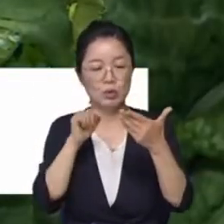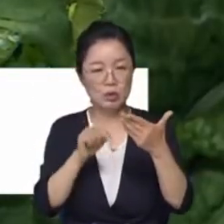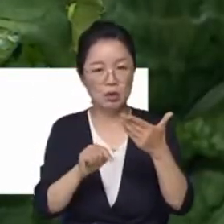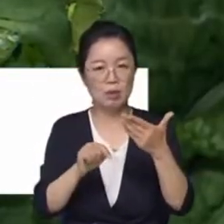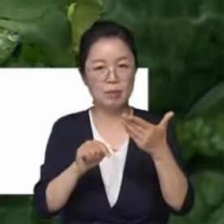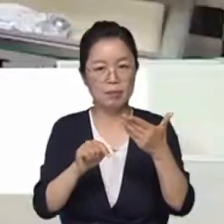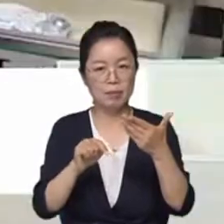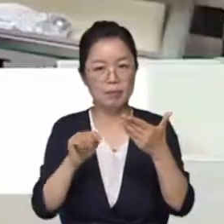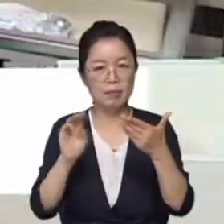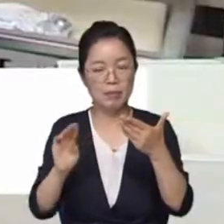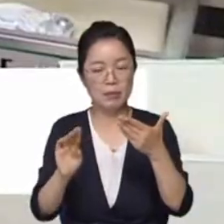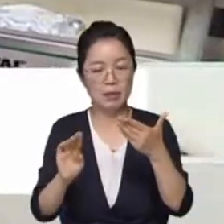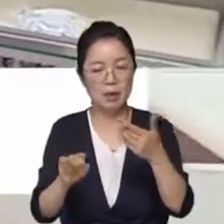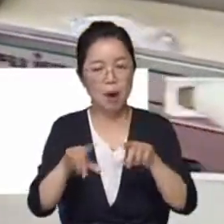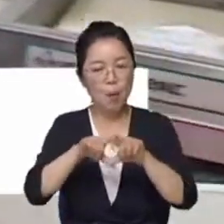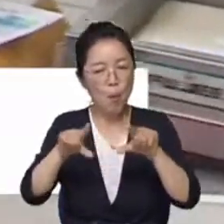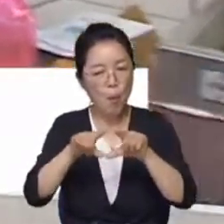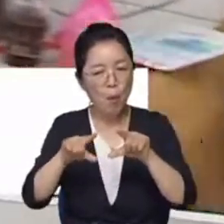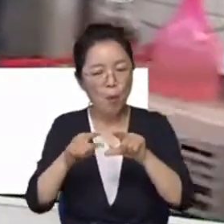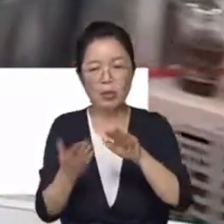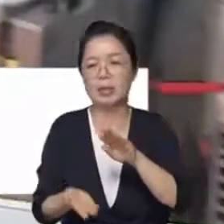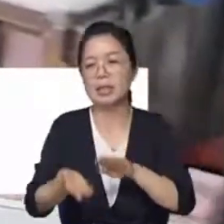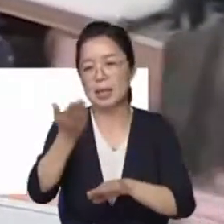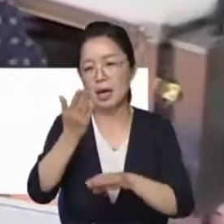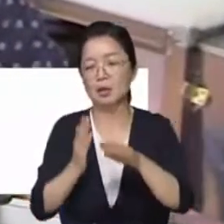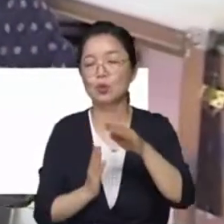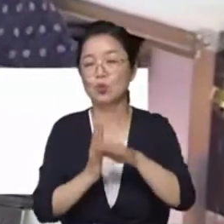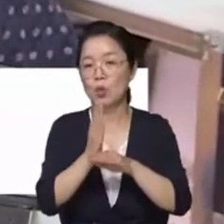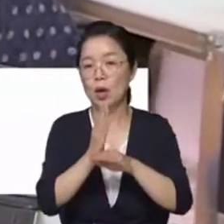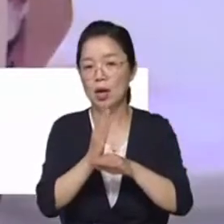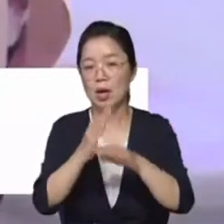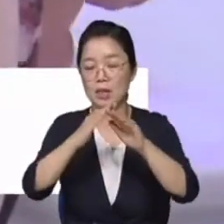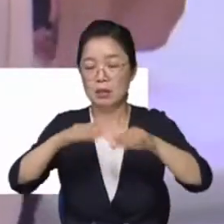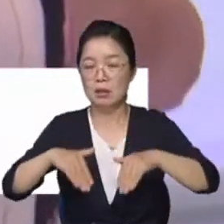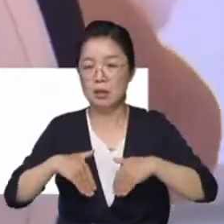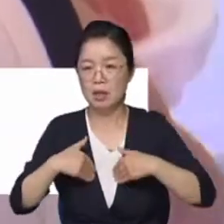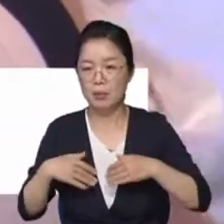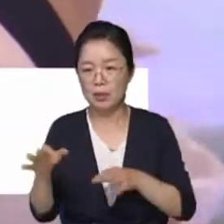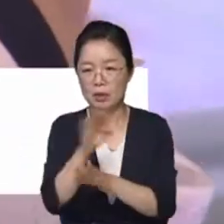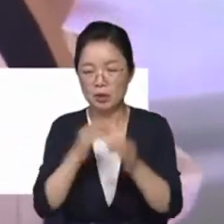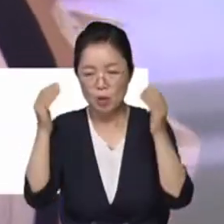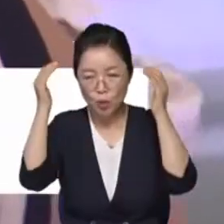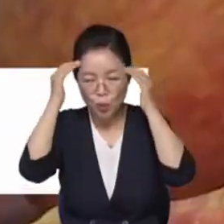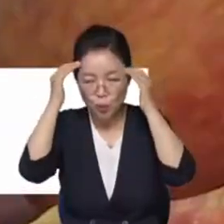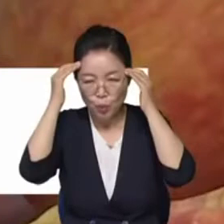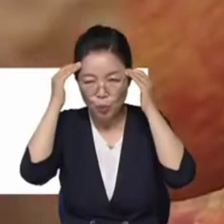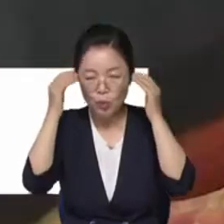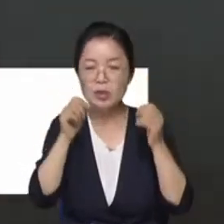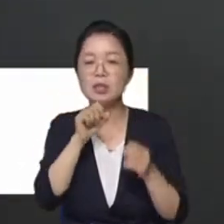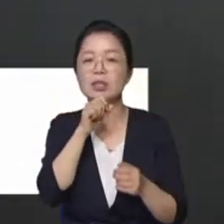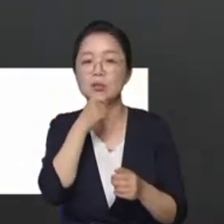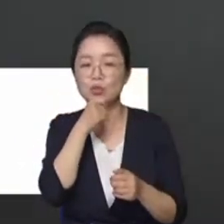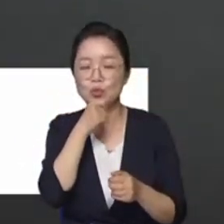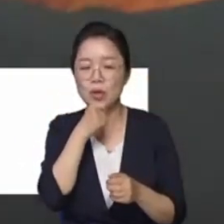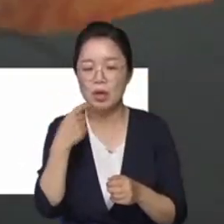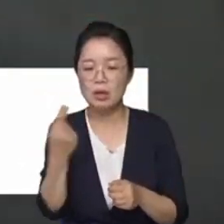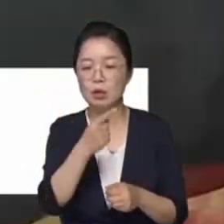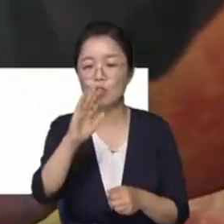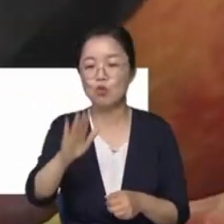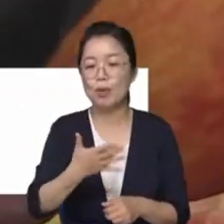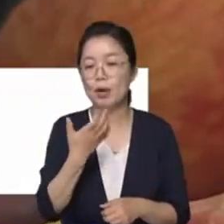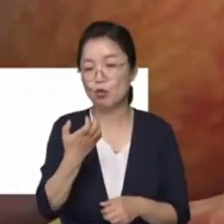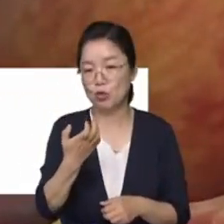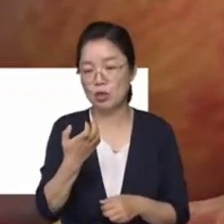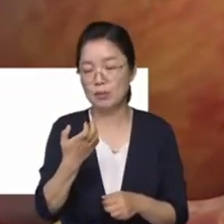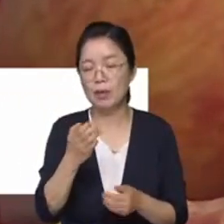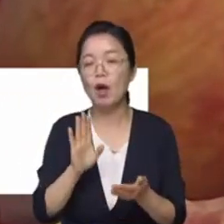전국 평균인 9.0보다 높았습니다. 특히 전남은 경제 고통지수 집계 기준이 정비된 지난